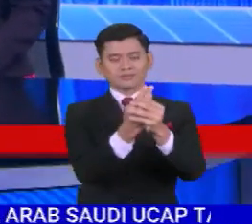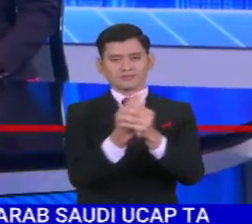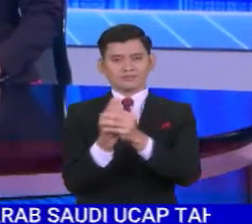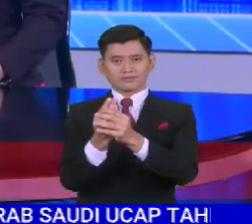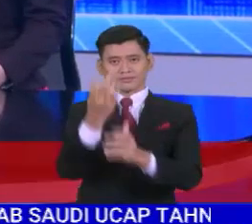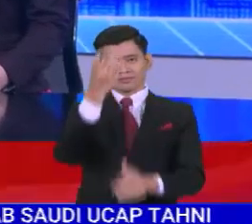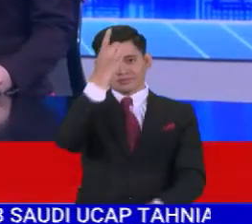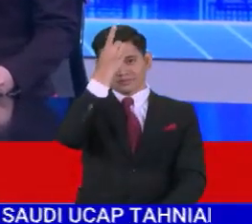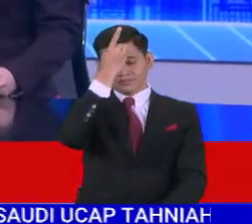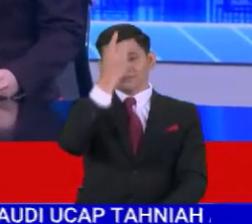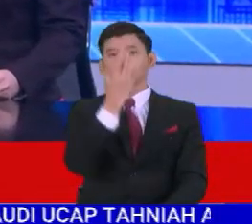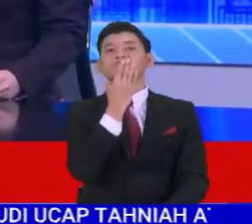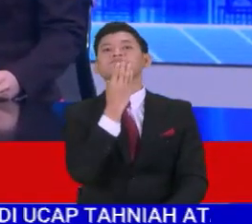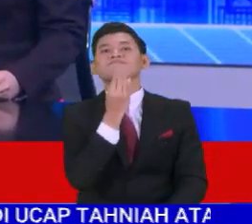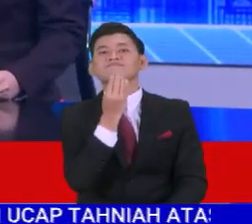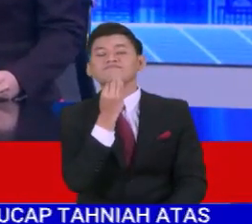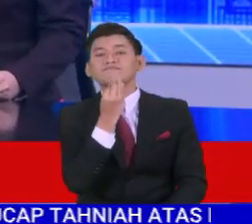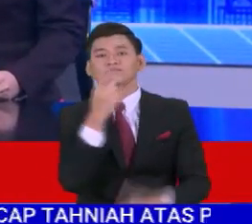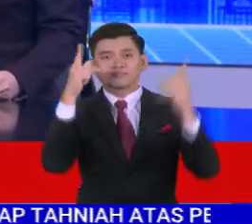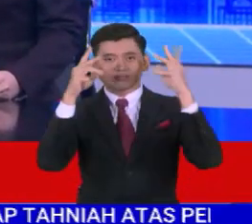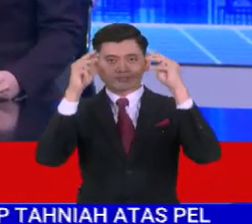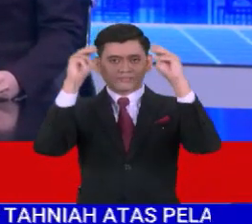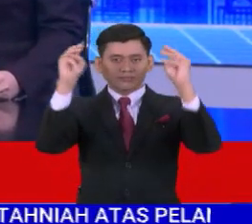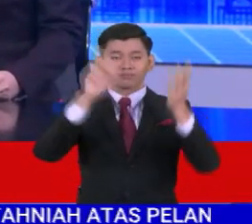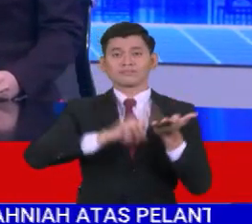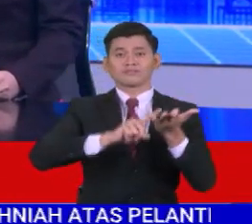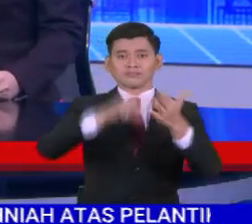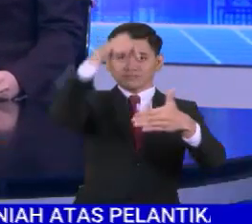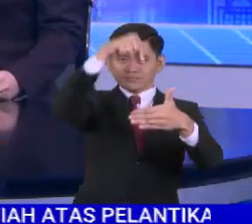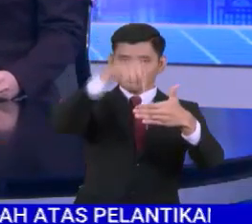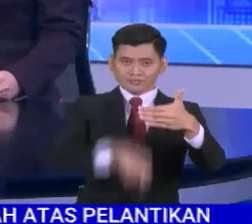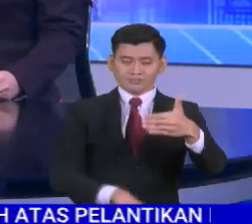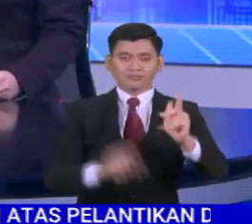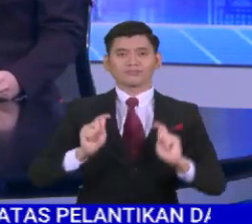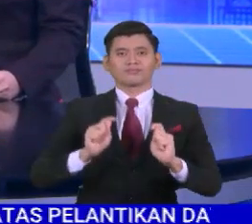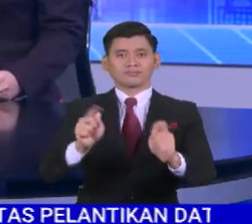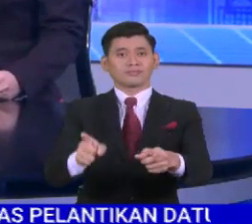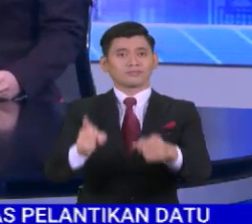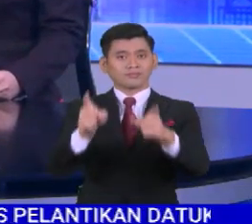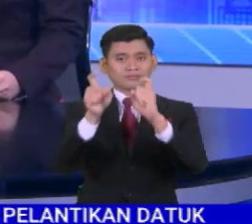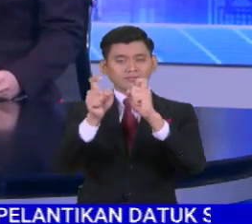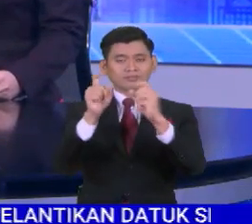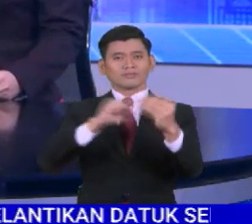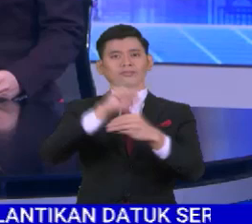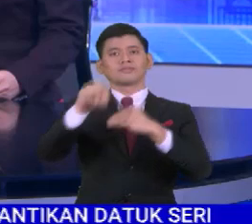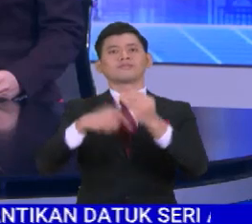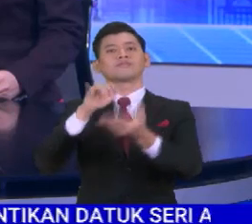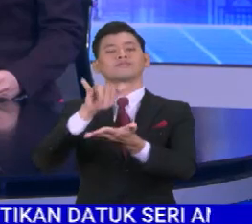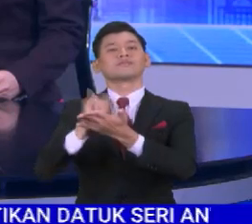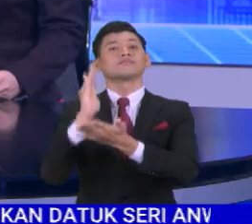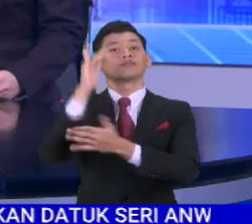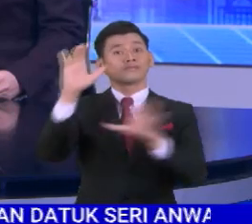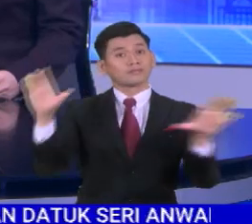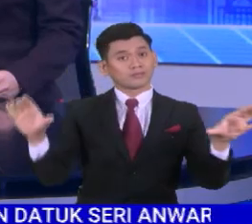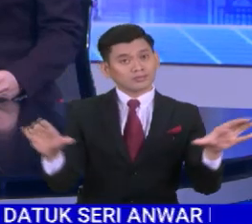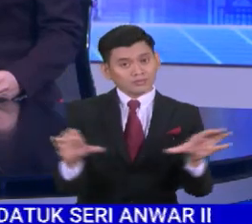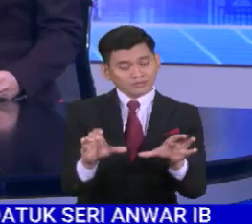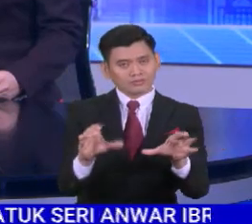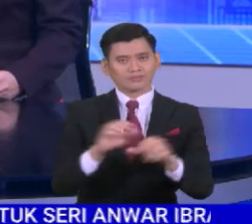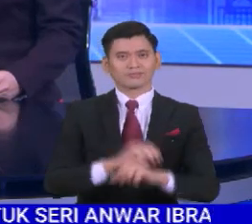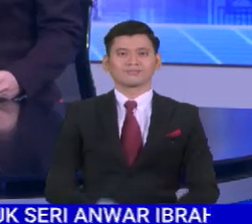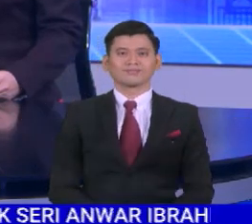Ibrahim perbincangan lebih teliti melibatkan tindakan segera berhubung perkara itu akan dilakukan dalam masa